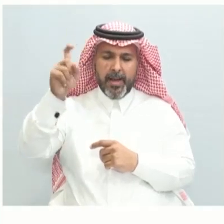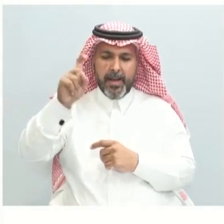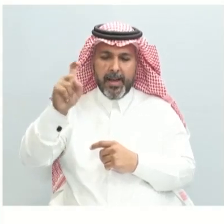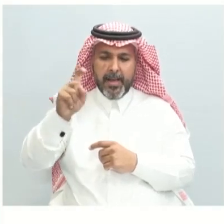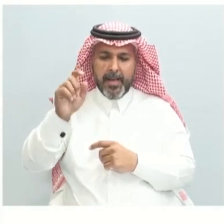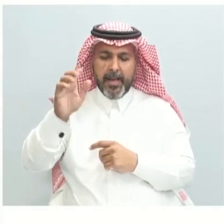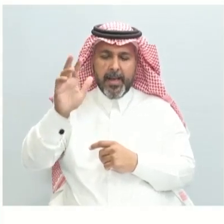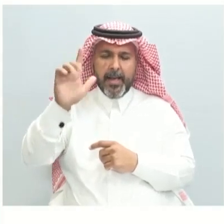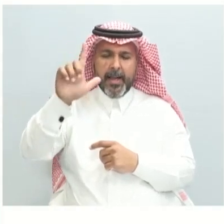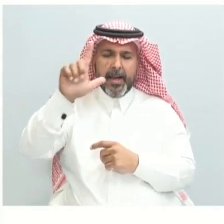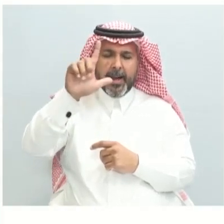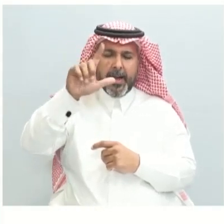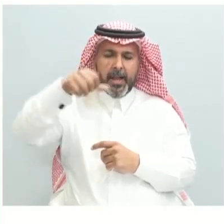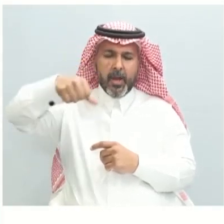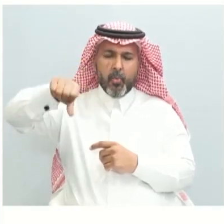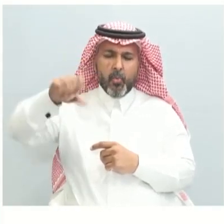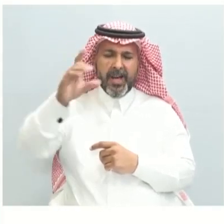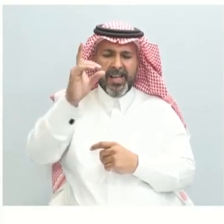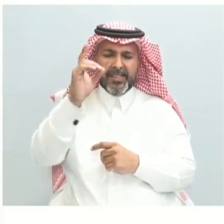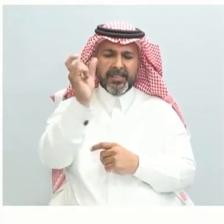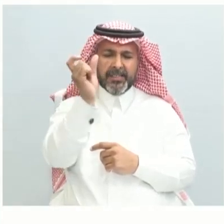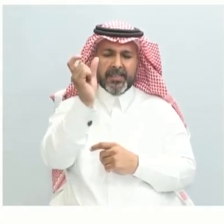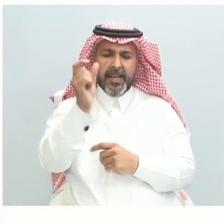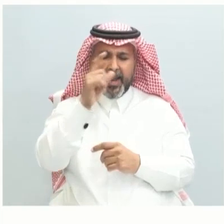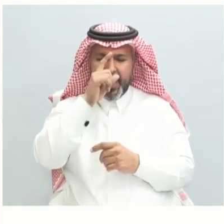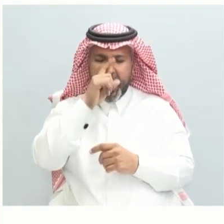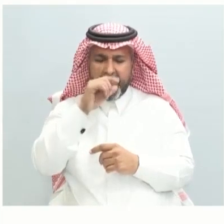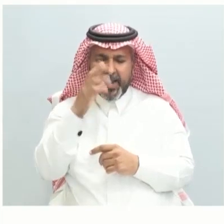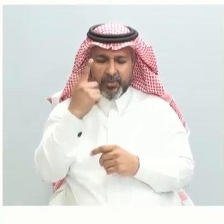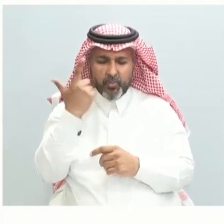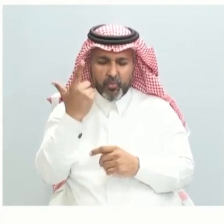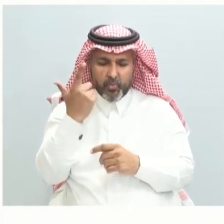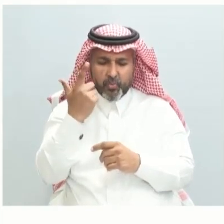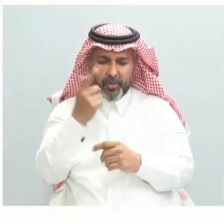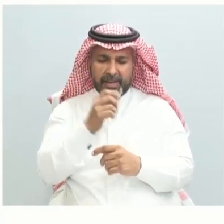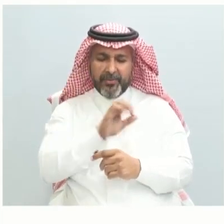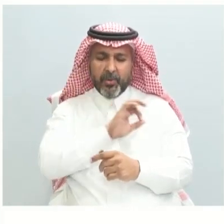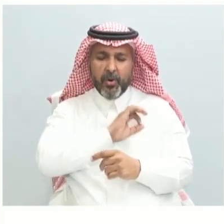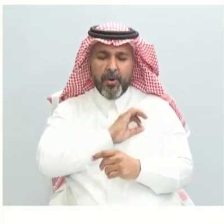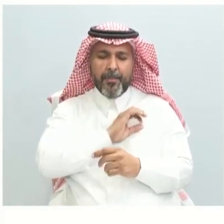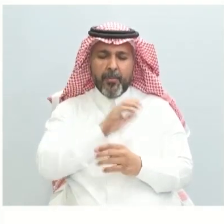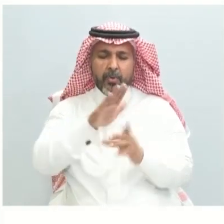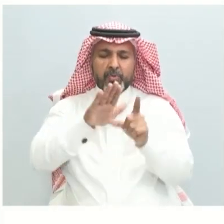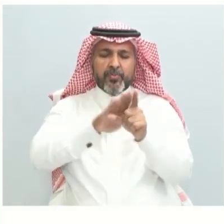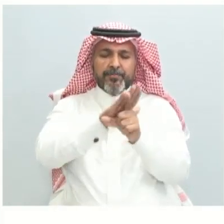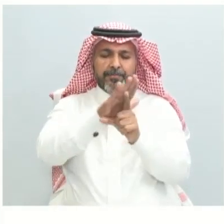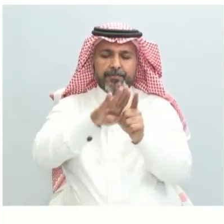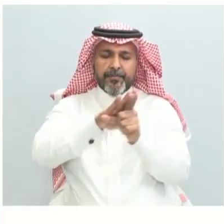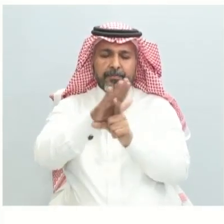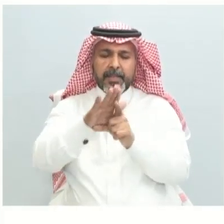يرتبط فيه المواطن بوطنه احساس فطري يرتبط فيها المواطن